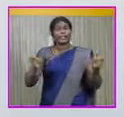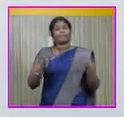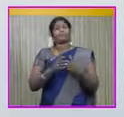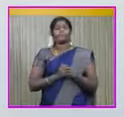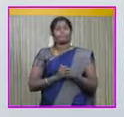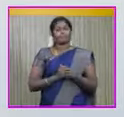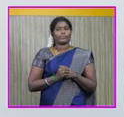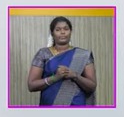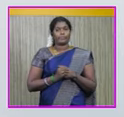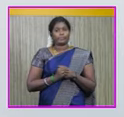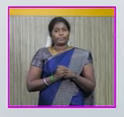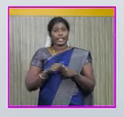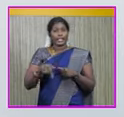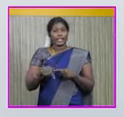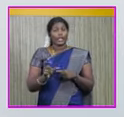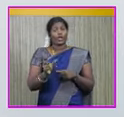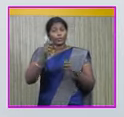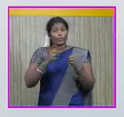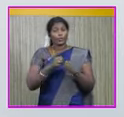இல்லையா? இப்போ யூபி